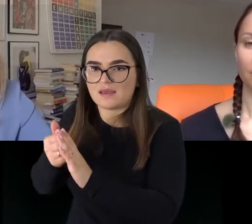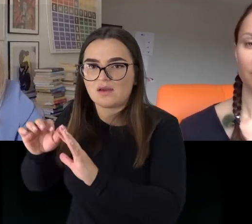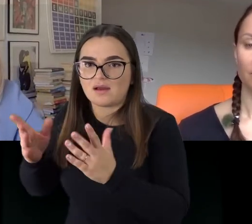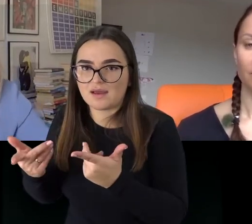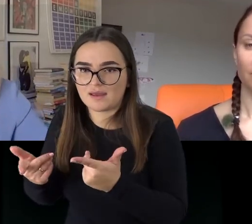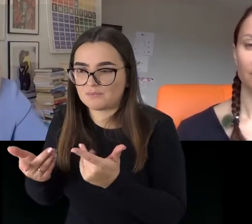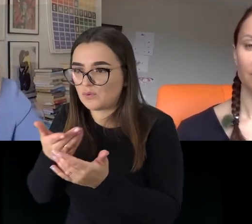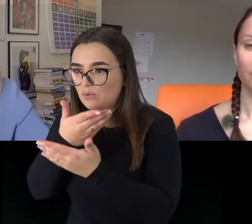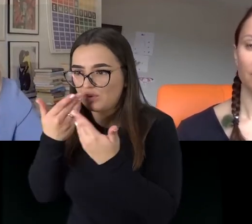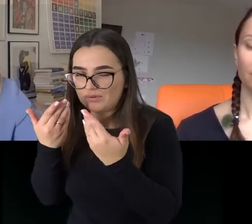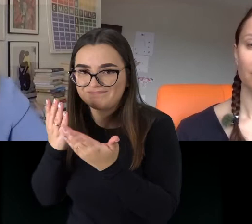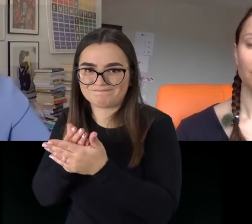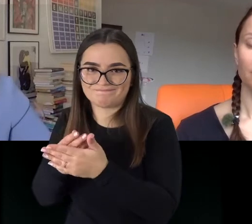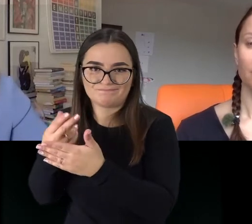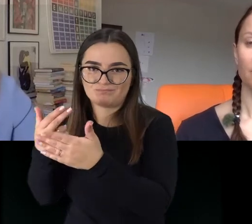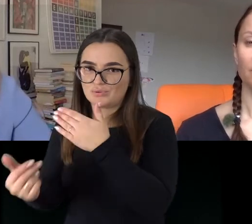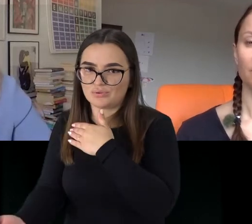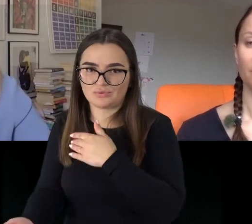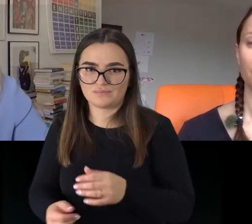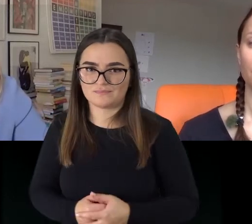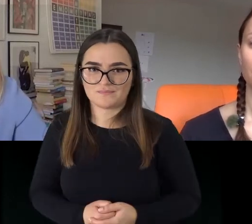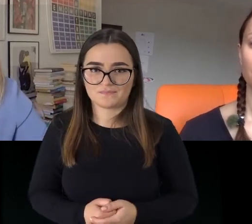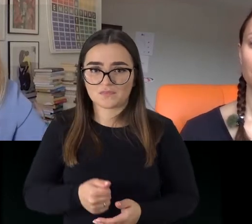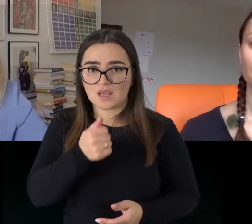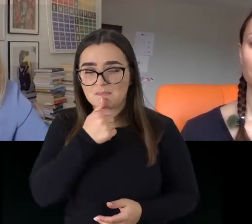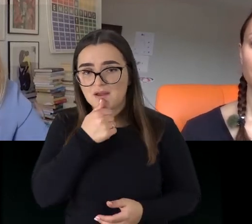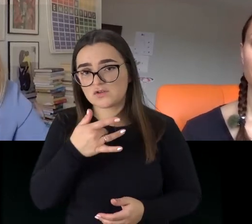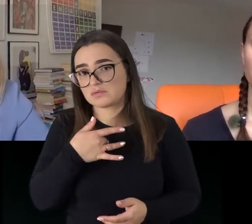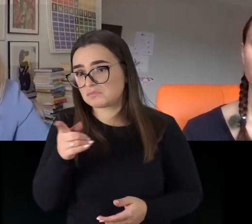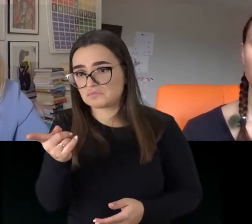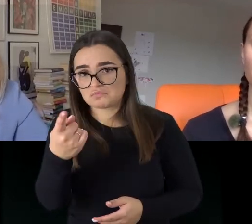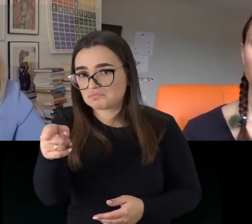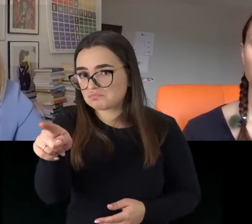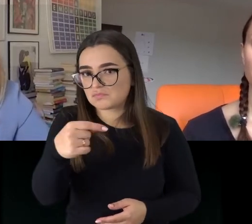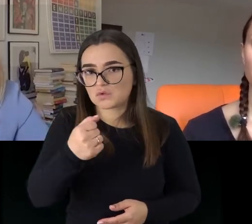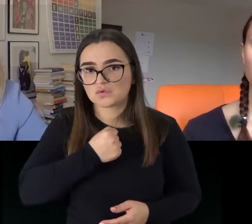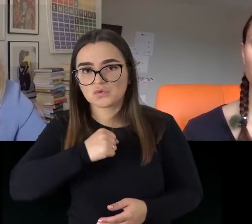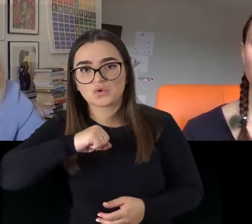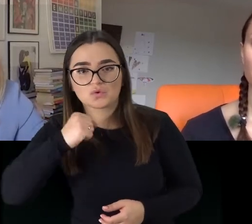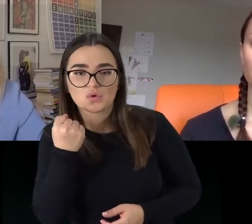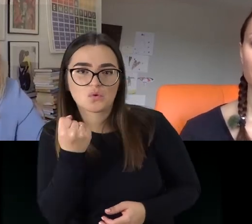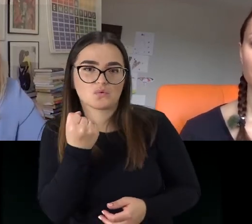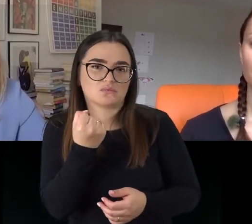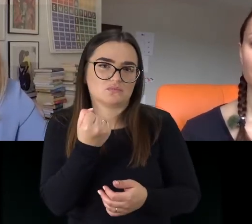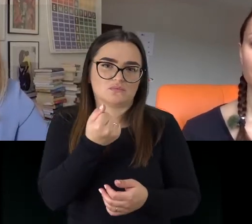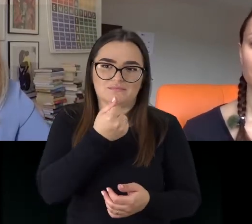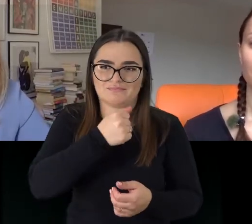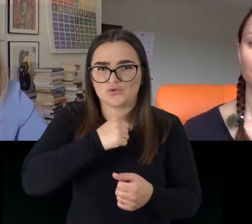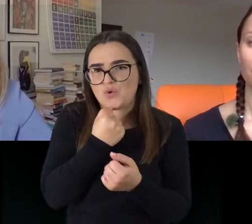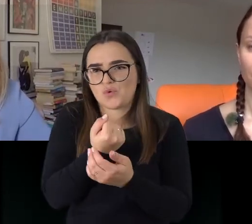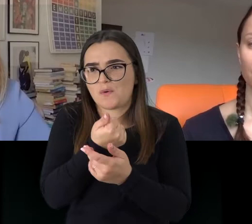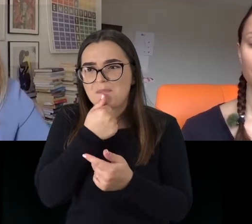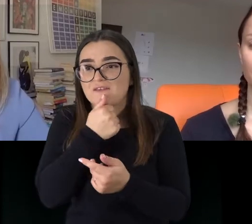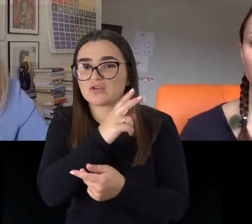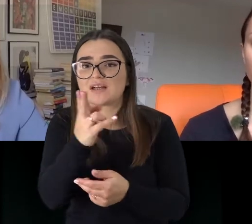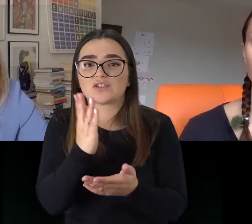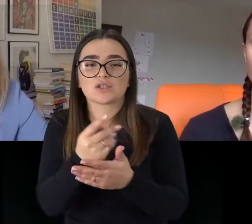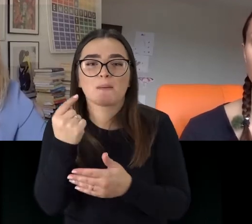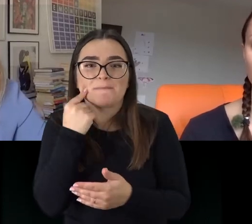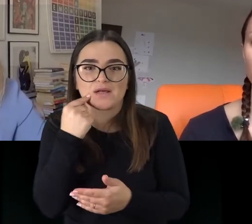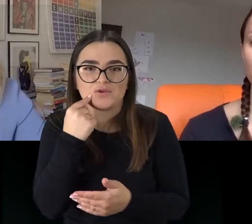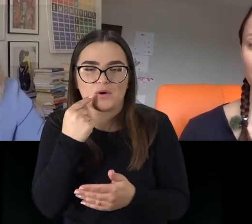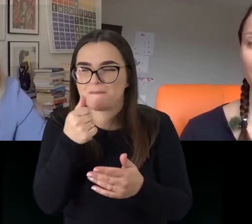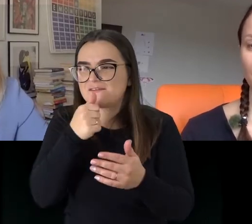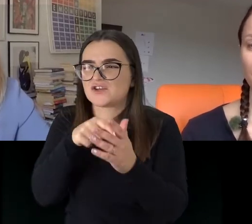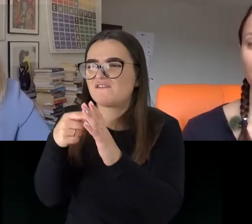ar ne, mes sakom, turbūt irgi turit, pavyzdžiui, draugių ar draugų, kurie meluoja lygioje vietoje. Nu tikrai, kartais būna, ar ne, ten bet ko